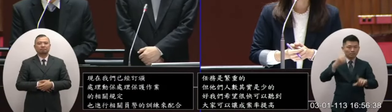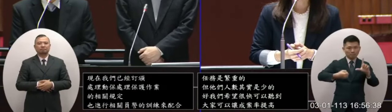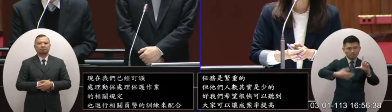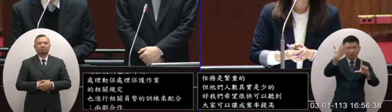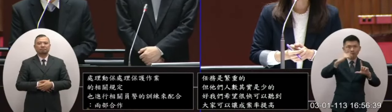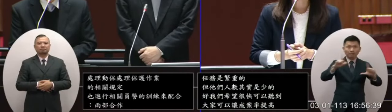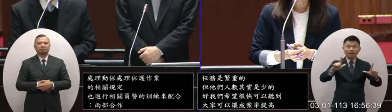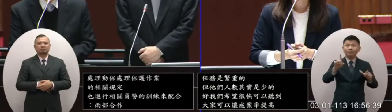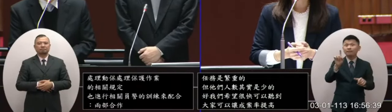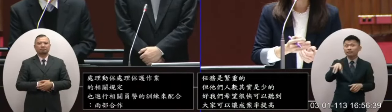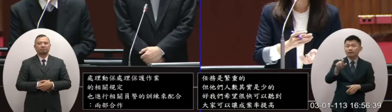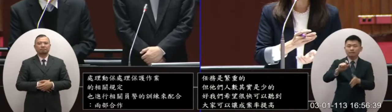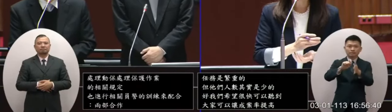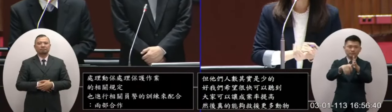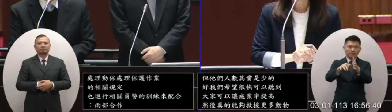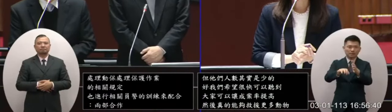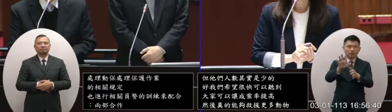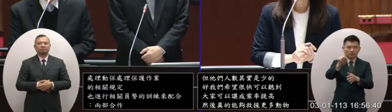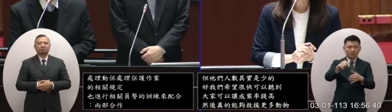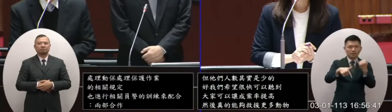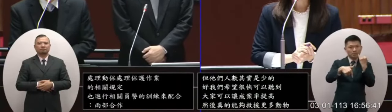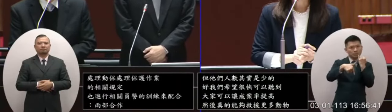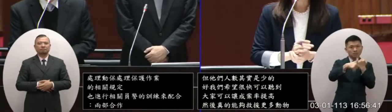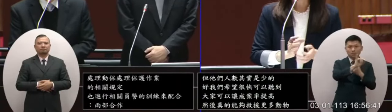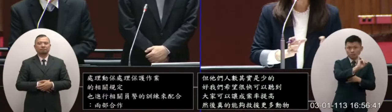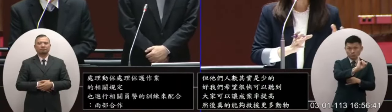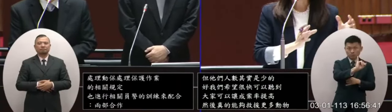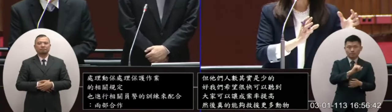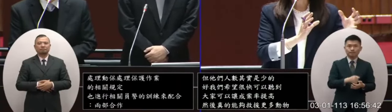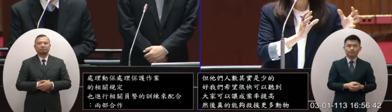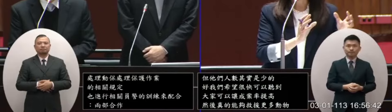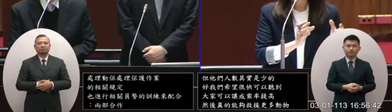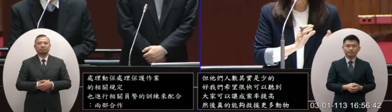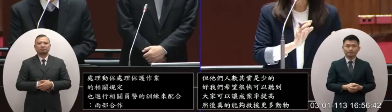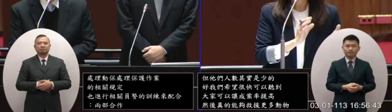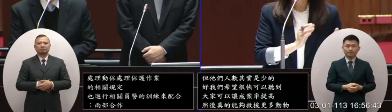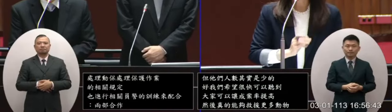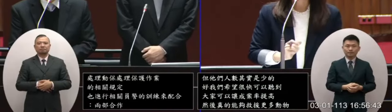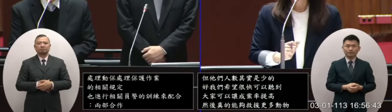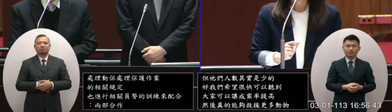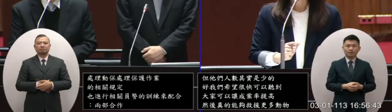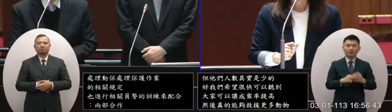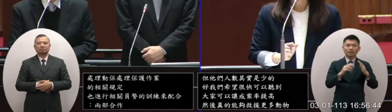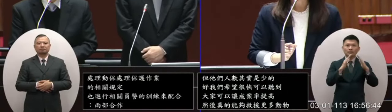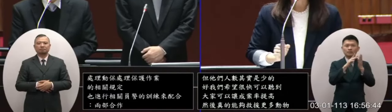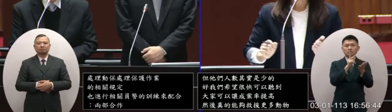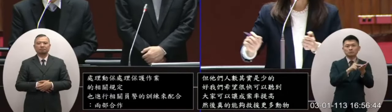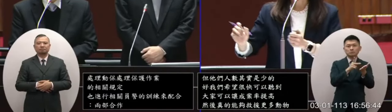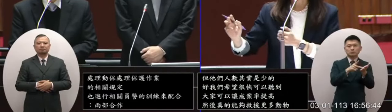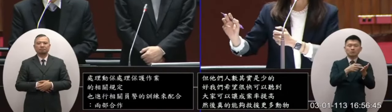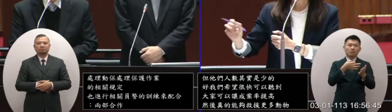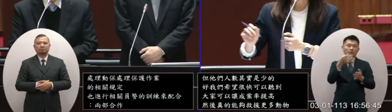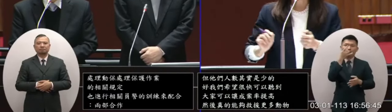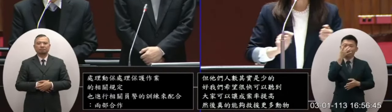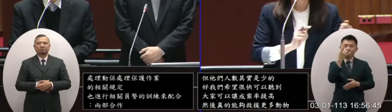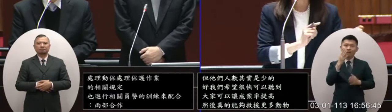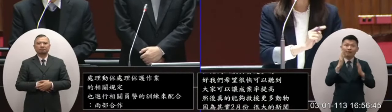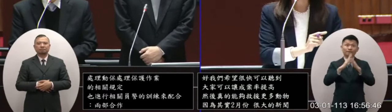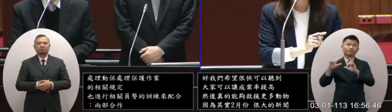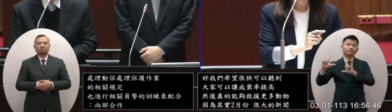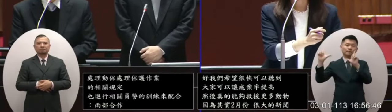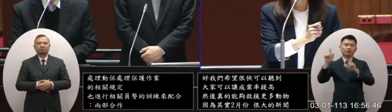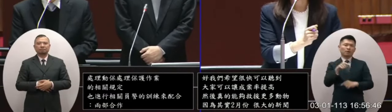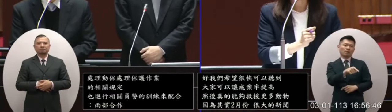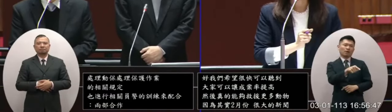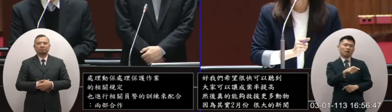是在嘉义发生一位何姓女子，那么在她的，因为她是租金缴不出来，后来是被房东说她